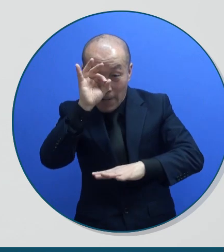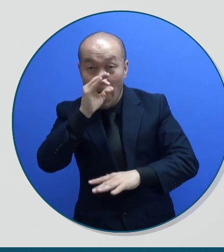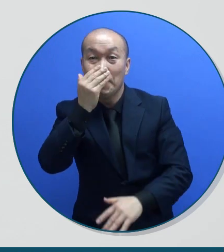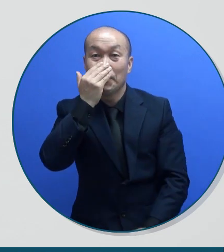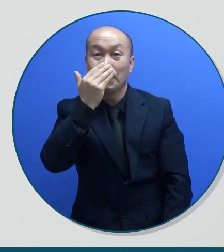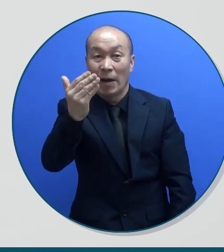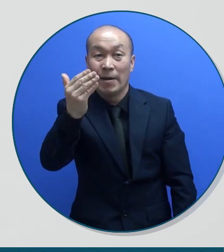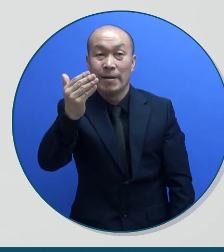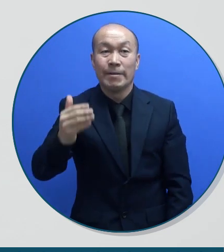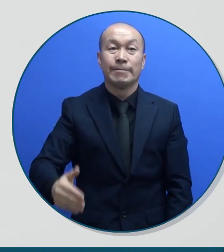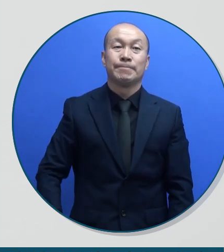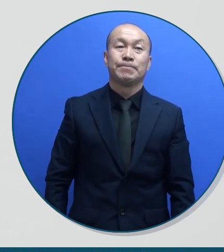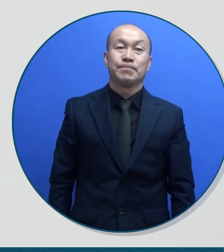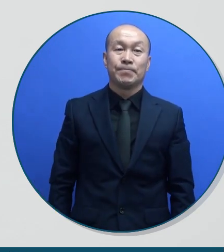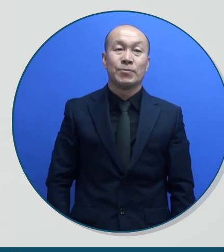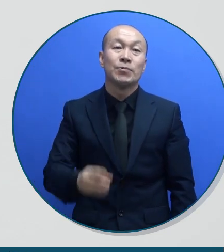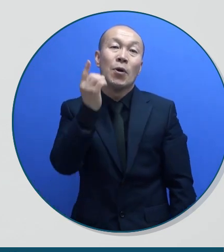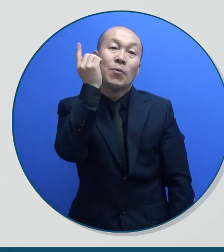수가 있습니다.